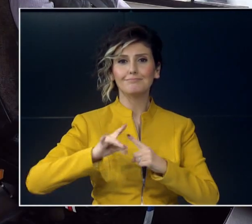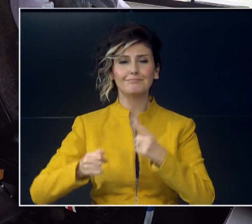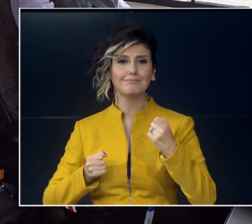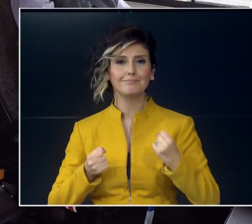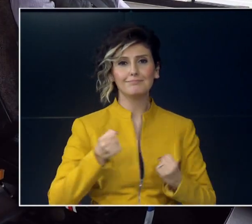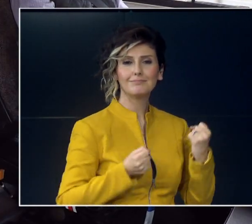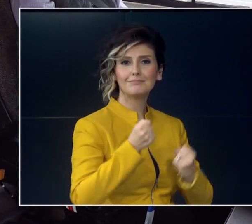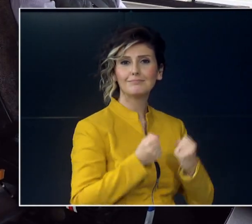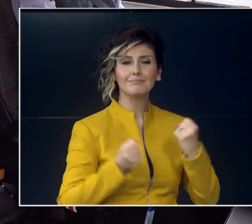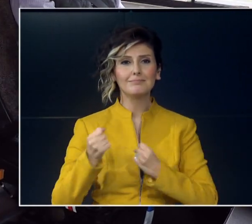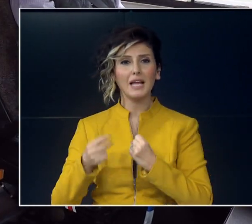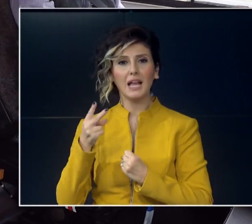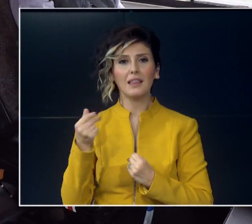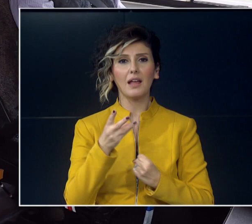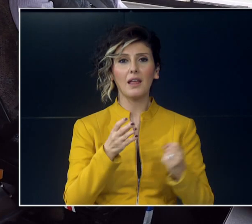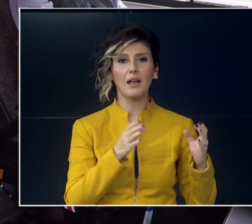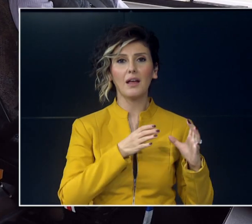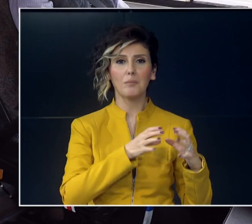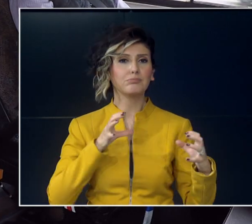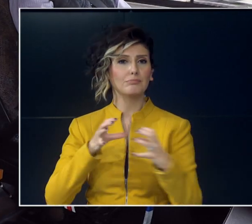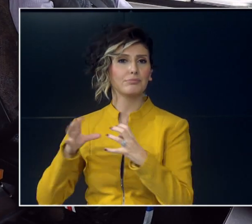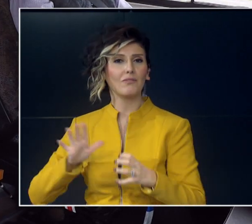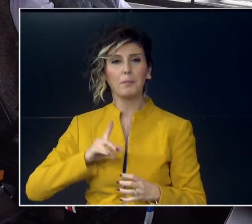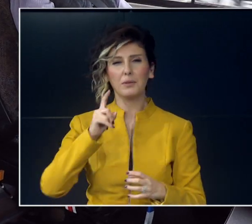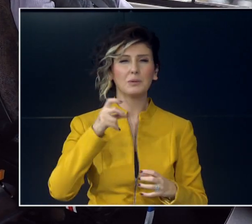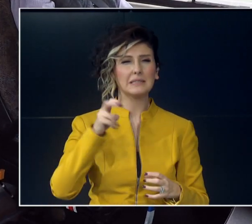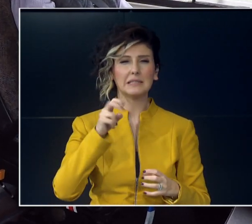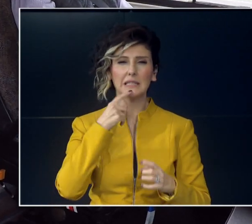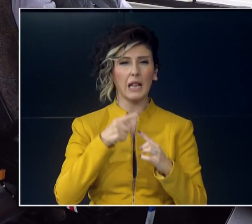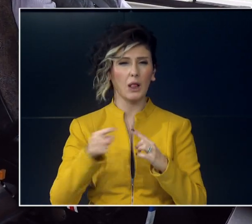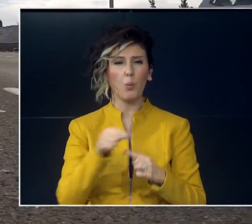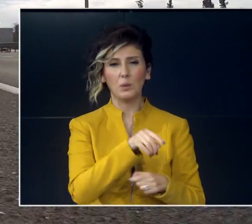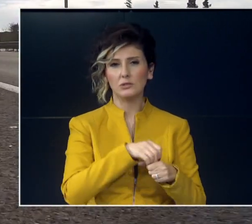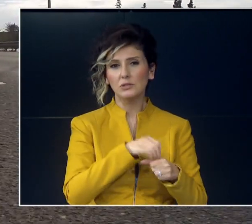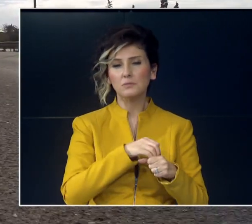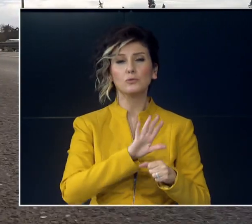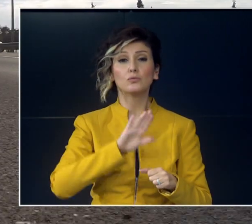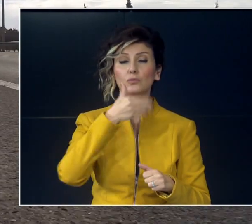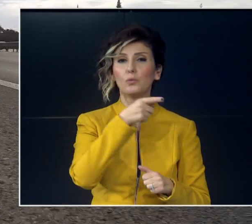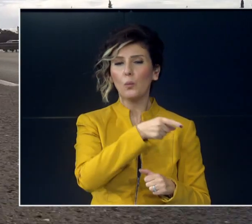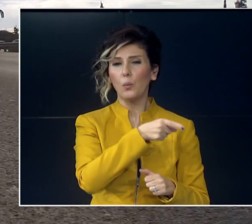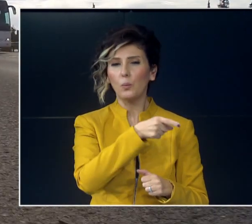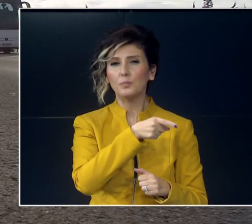tane. 80'li yıllarda. Sonra onu da